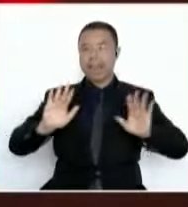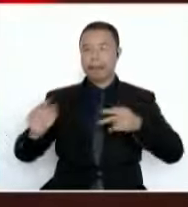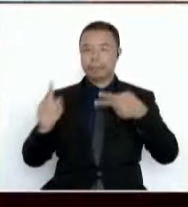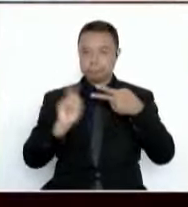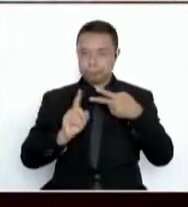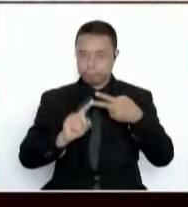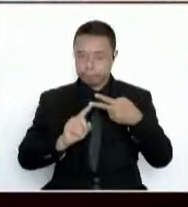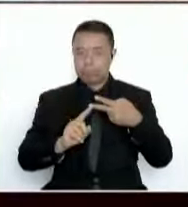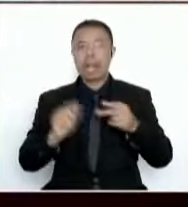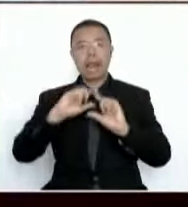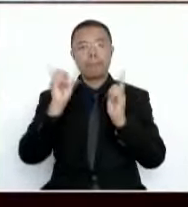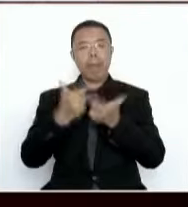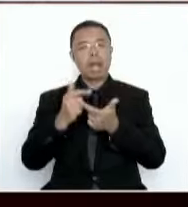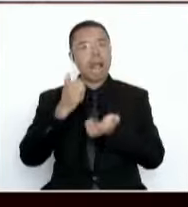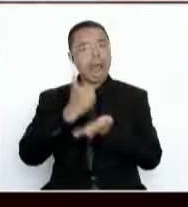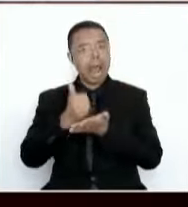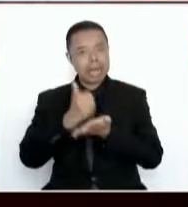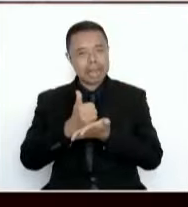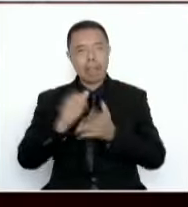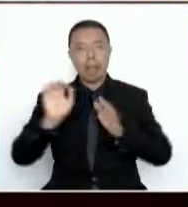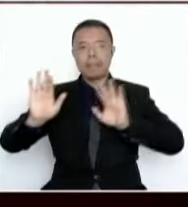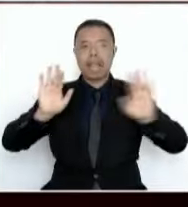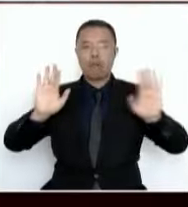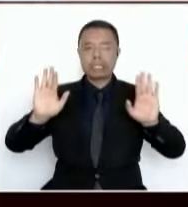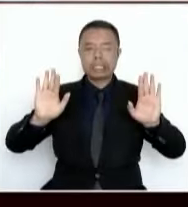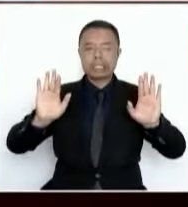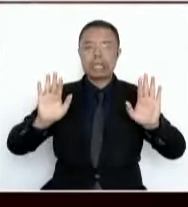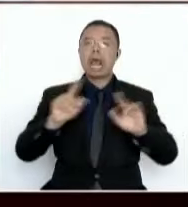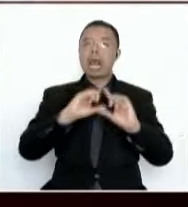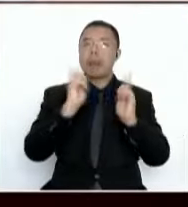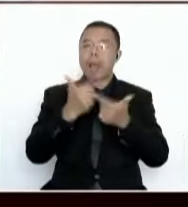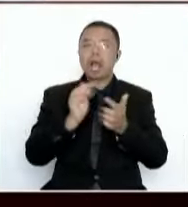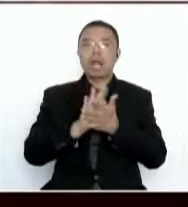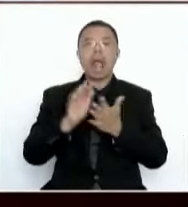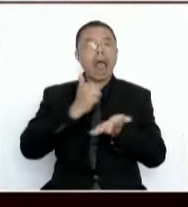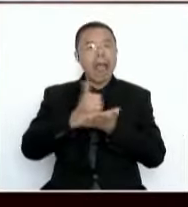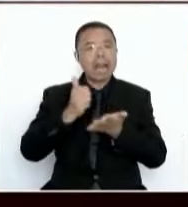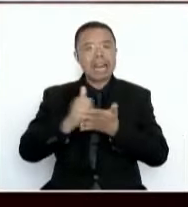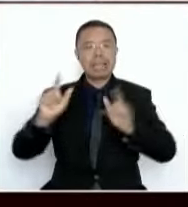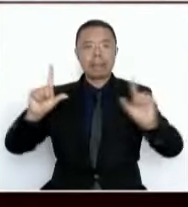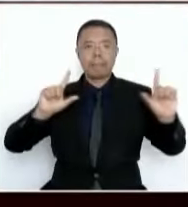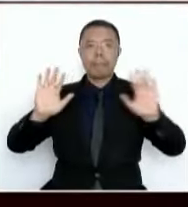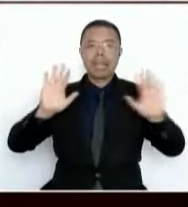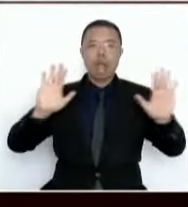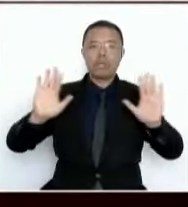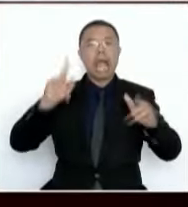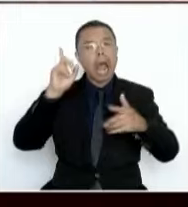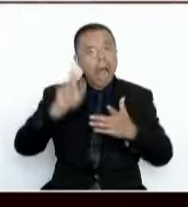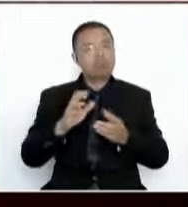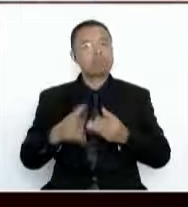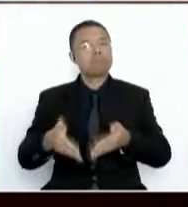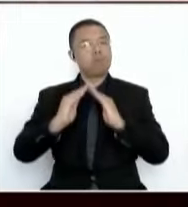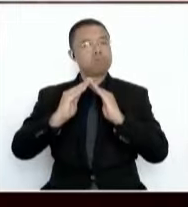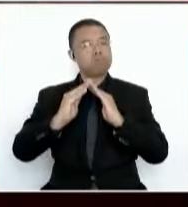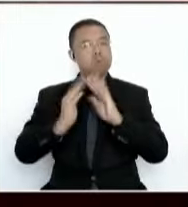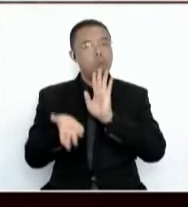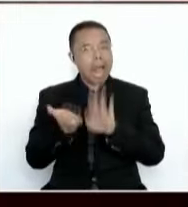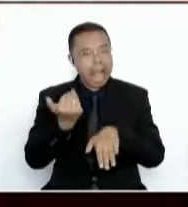ee lembaga adat ya bahwa lembaga adat ini eksistensinya tentu perlu di hidupkan kembali agar